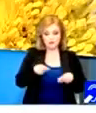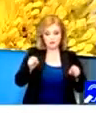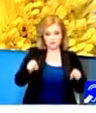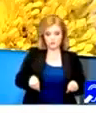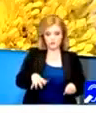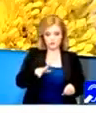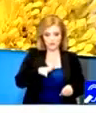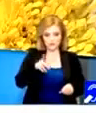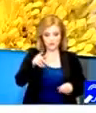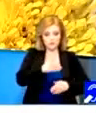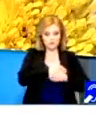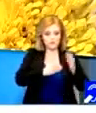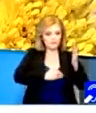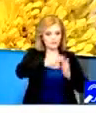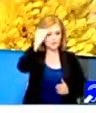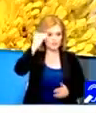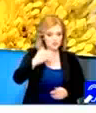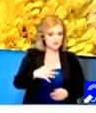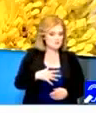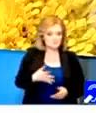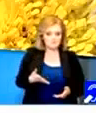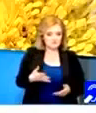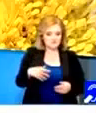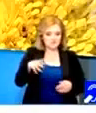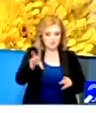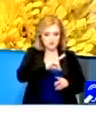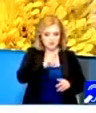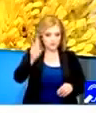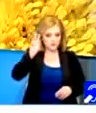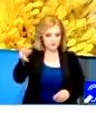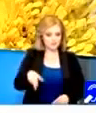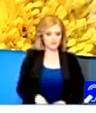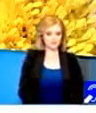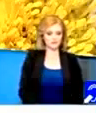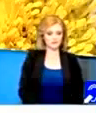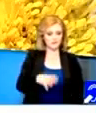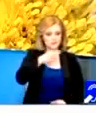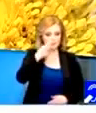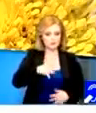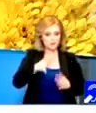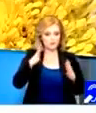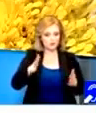de temperaturile ridicate și de fumul gros rămâne o enigmă, chiar dacă apicultorii au explicațiile lor. Ne spune